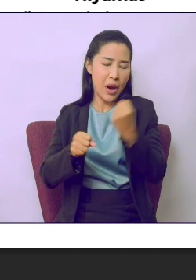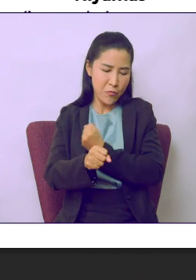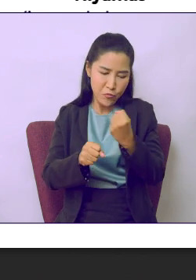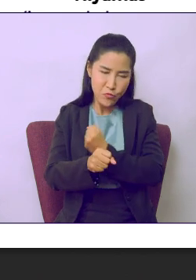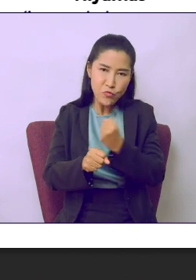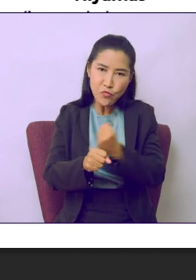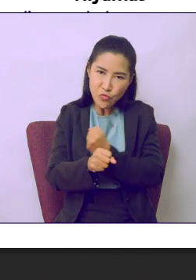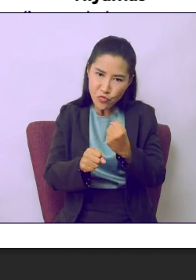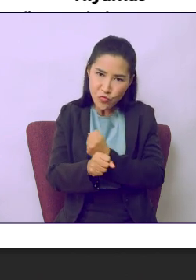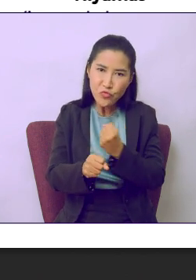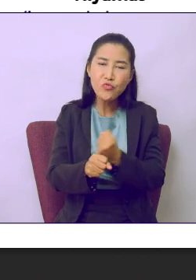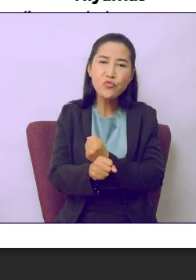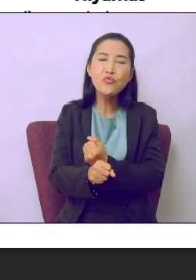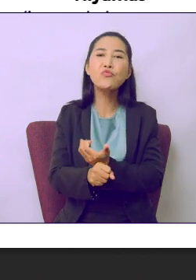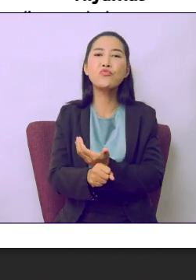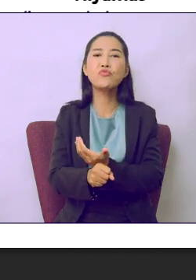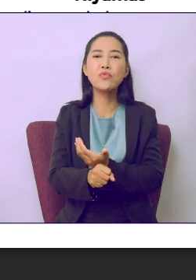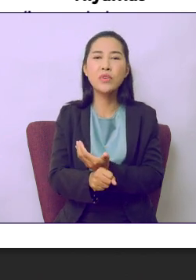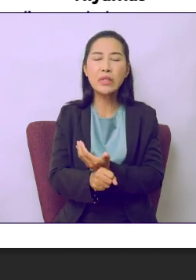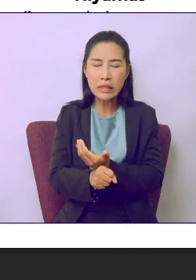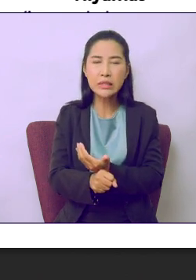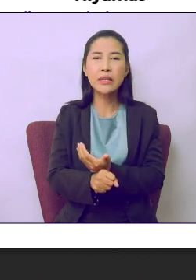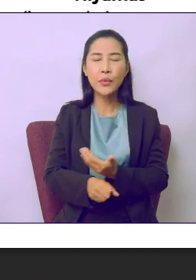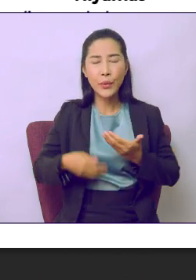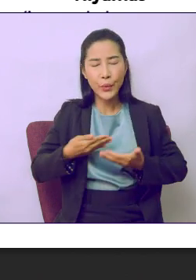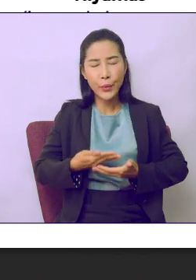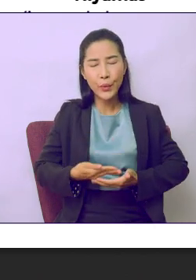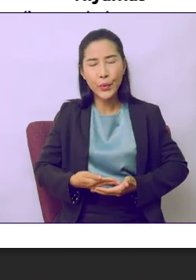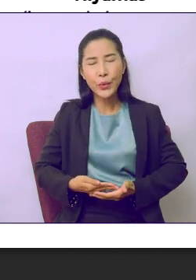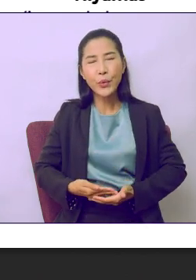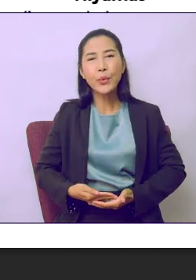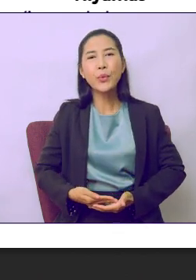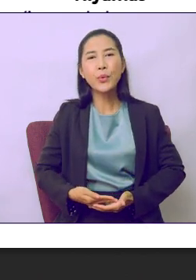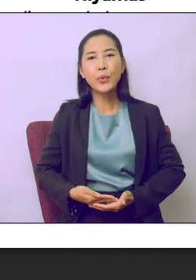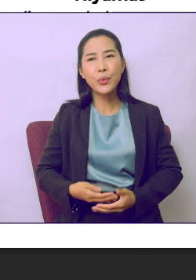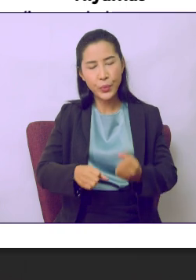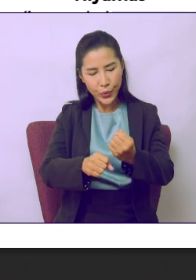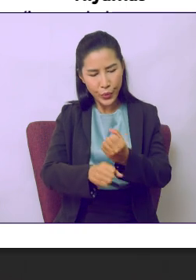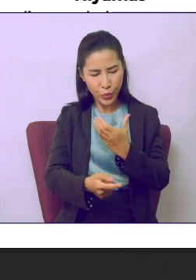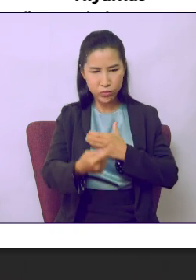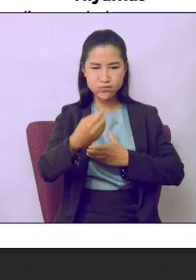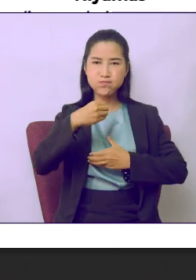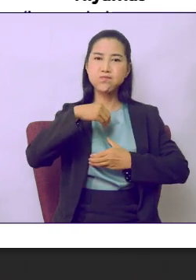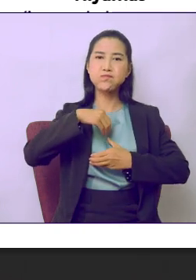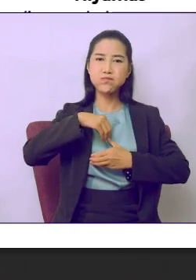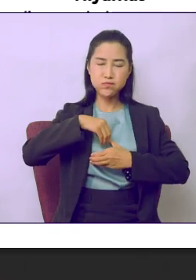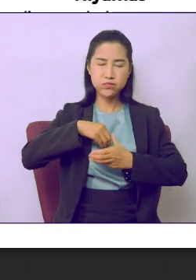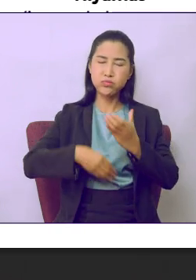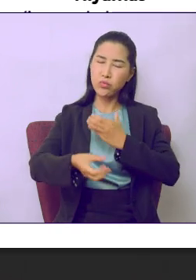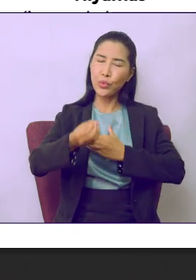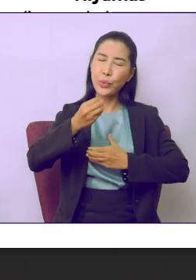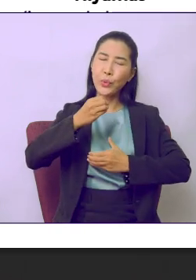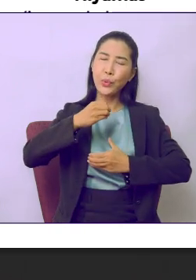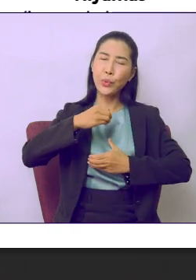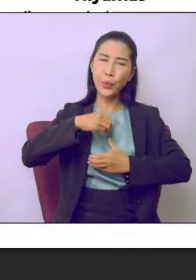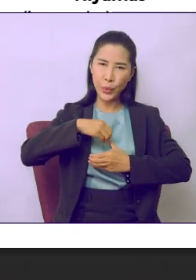ฝึกธารณะทายนะและสมาธินะครับเพื่อให้ยกระดับโลกภายในนะครับจิตใจของเราจิตวิญญาณของเรา